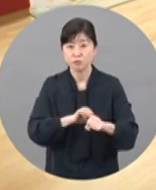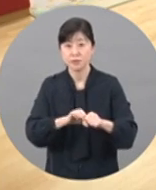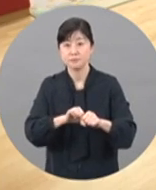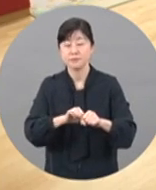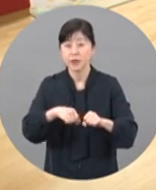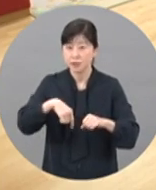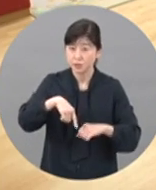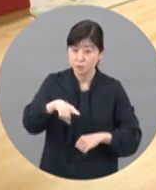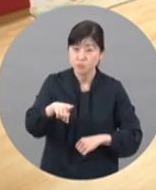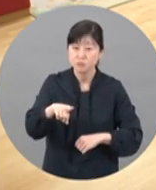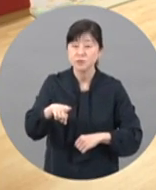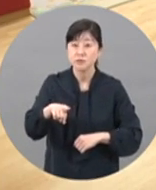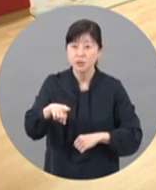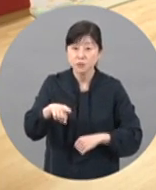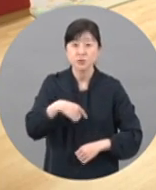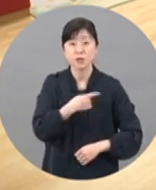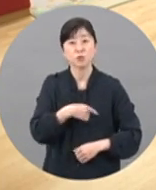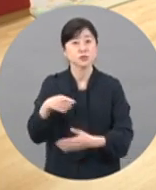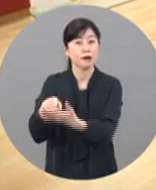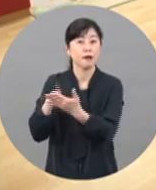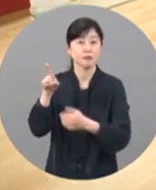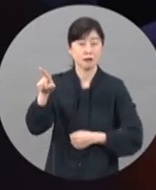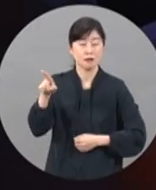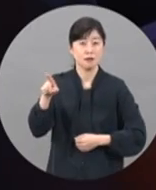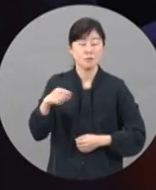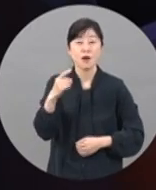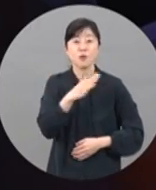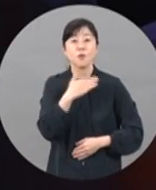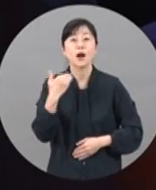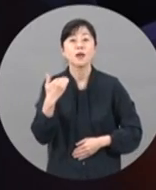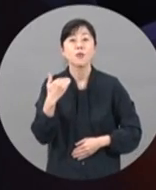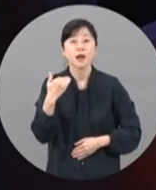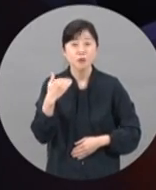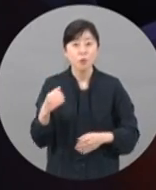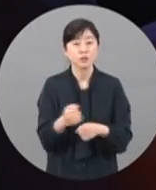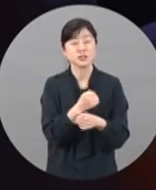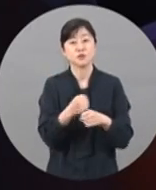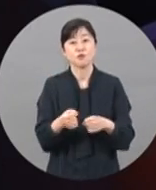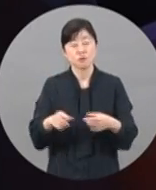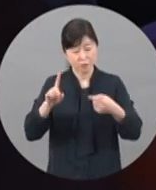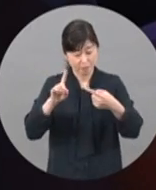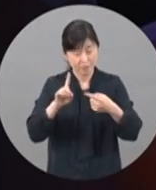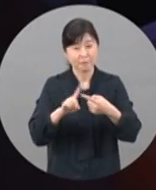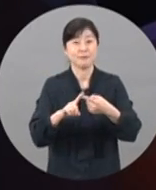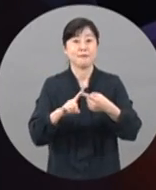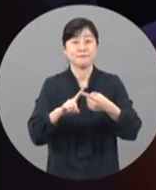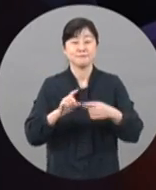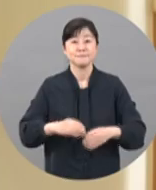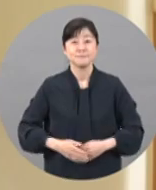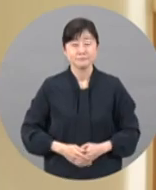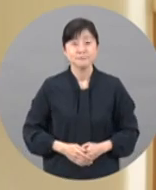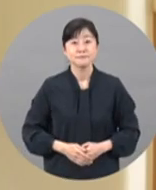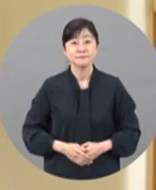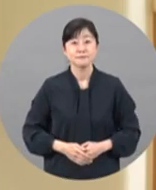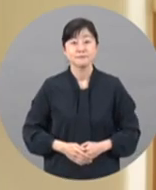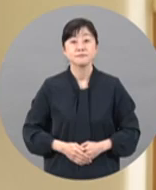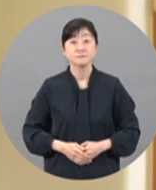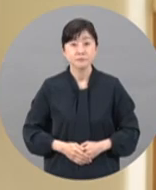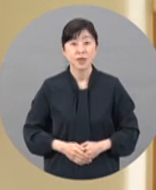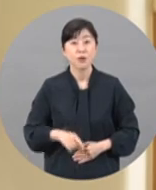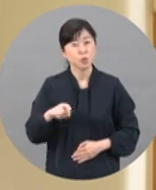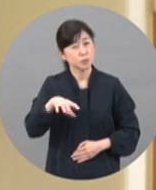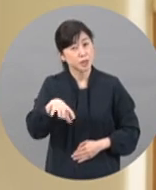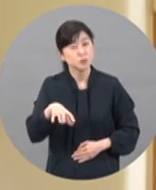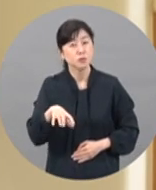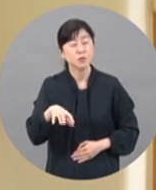業を推進しようとすると思いがあったので、まあ我々フローレンスと噛み合ったっていうのがあるのかなと思います。こういったところがますます